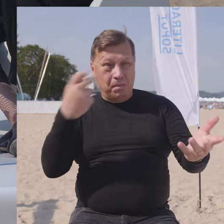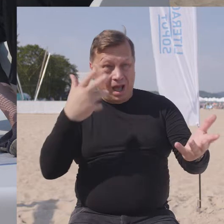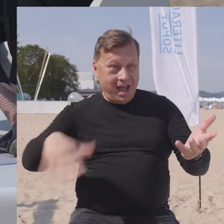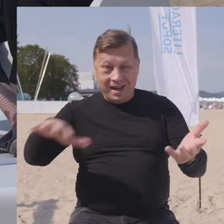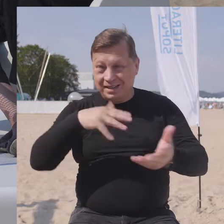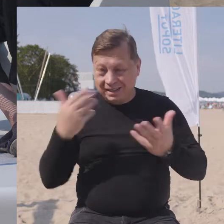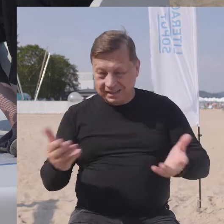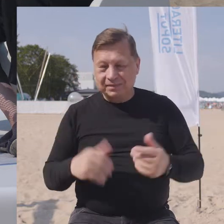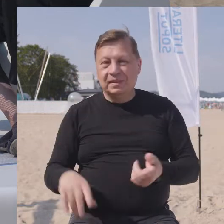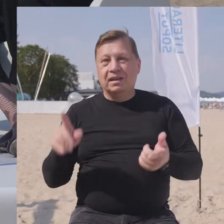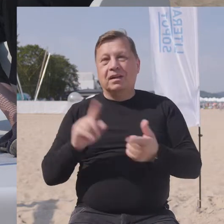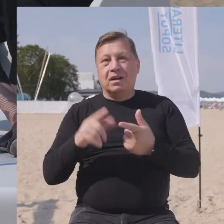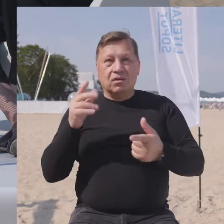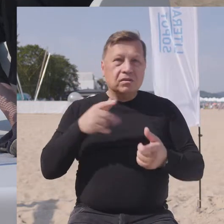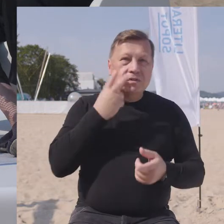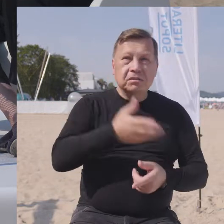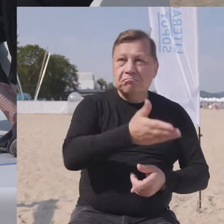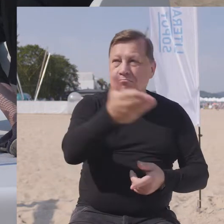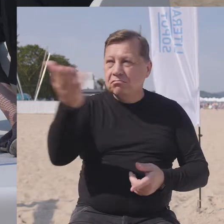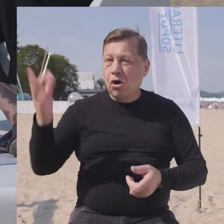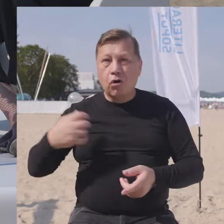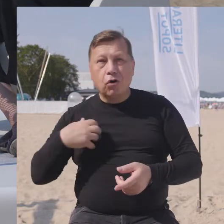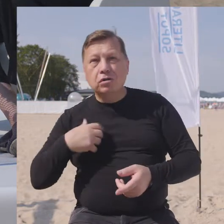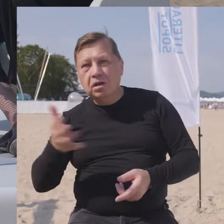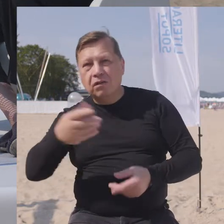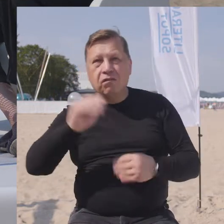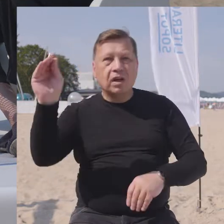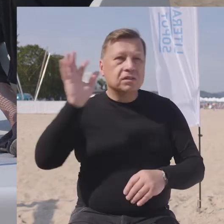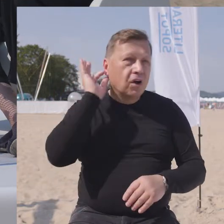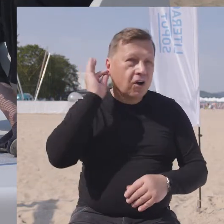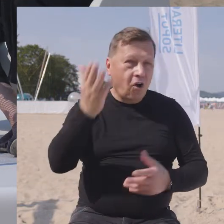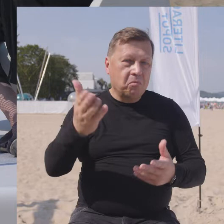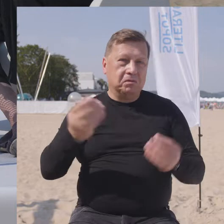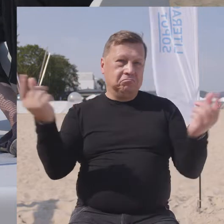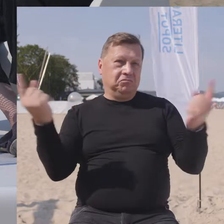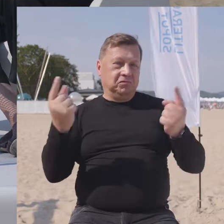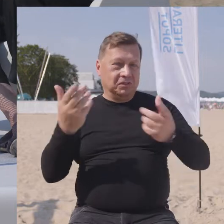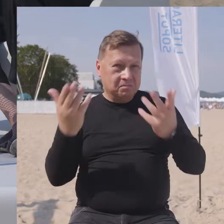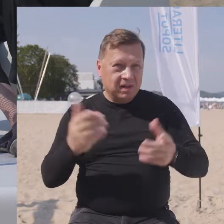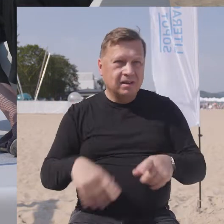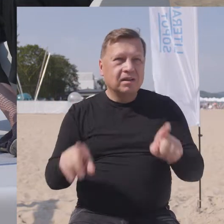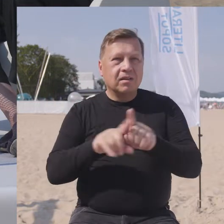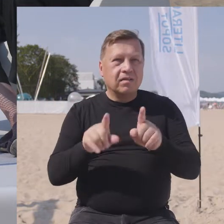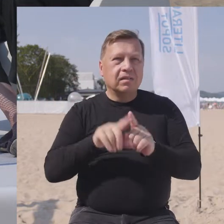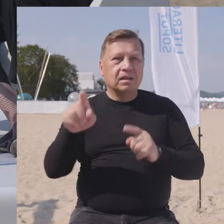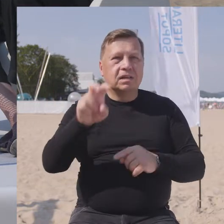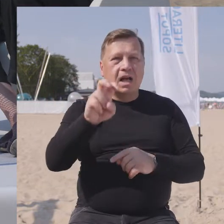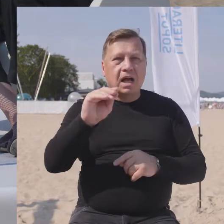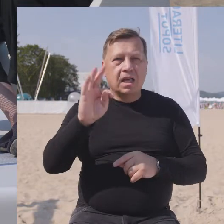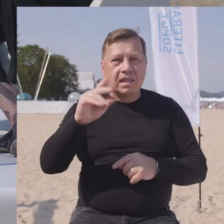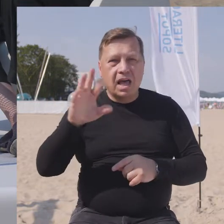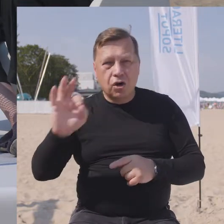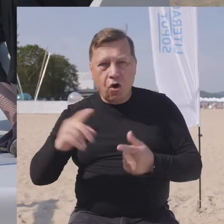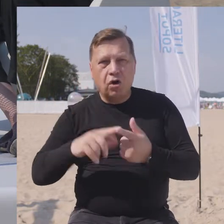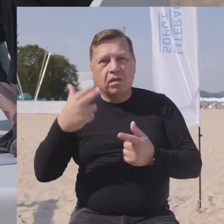tylko przewagę kobiet wśród gościń, ale mamy też po pół, jeżeli chodzi o osoby hetero i